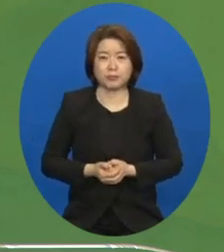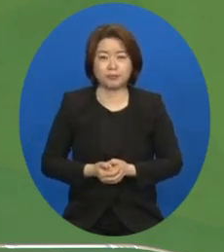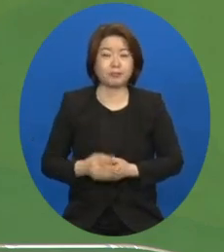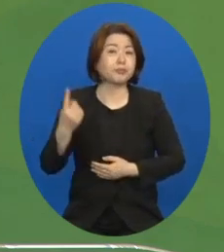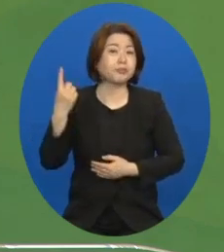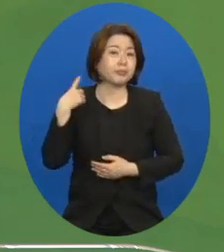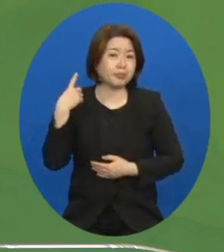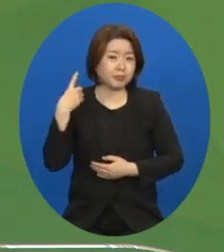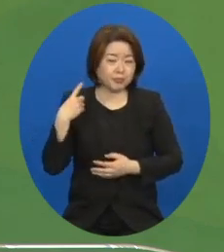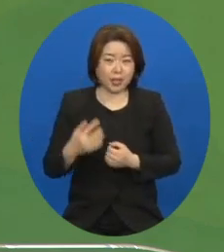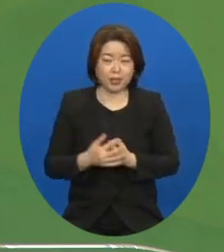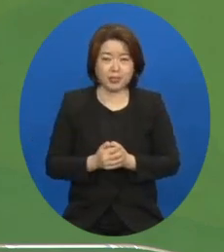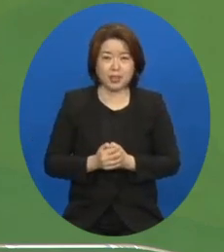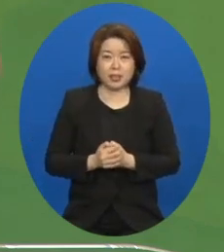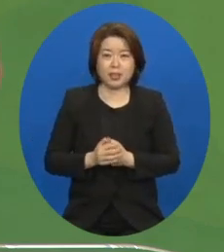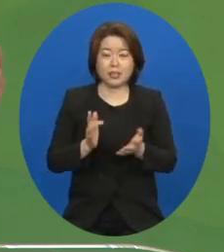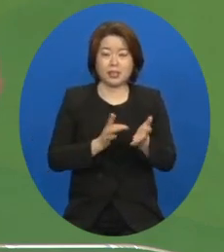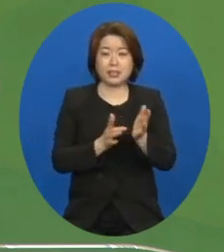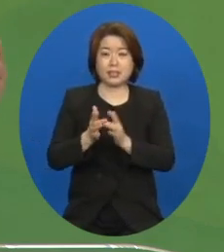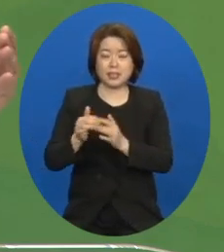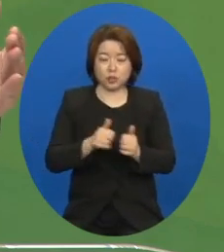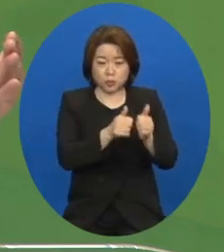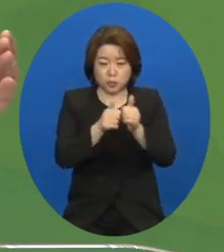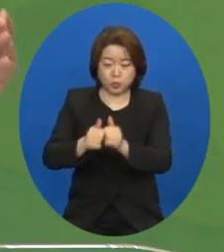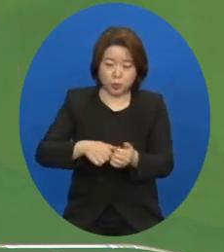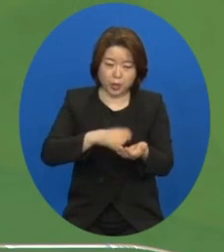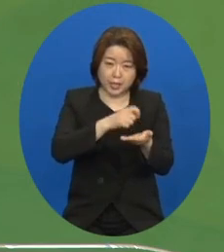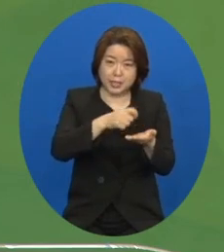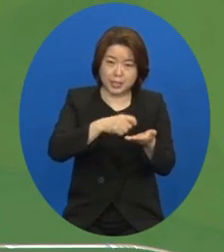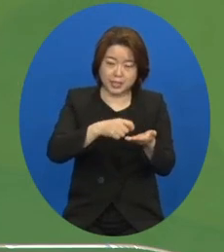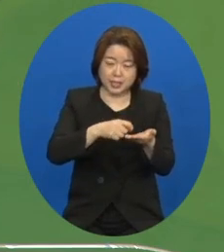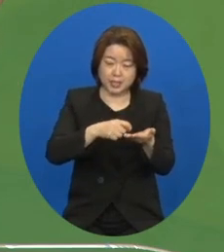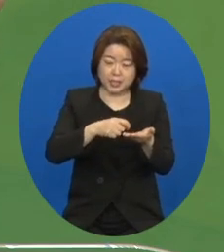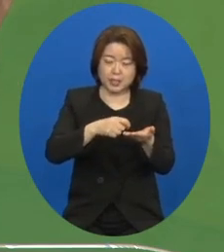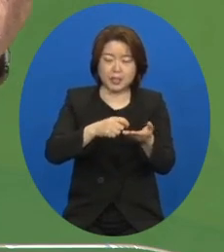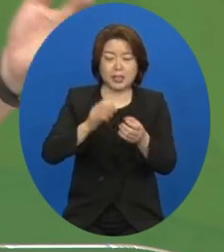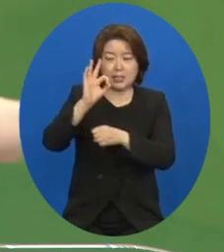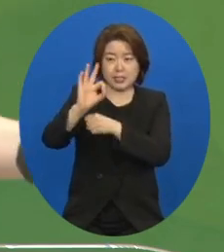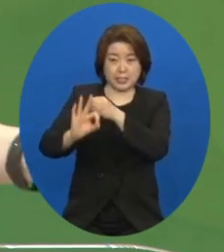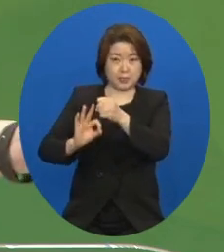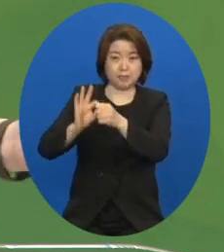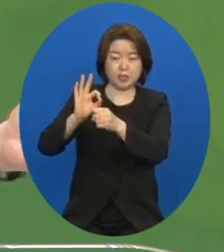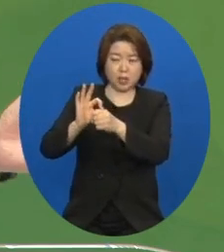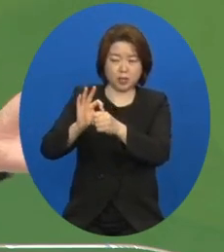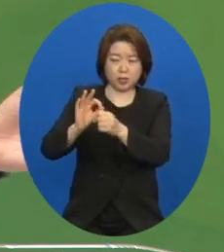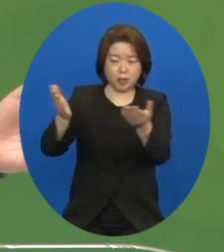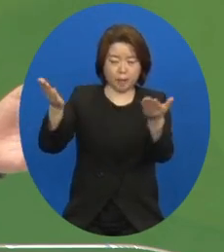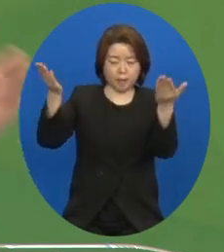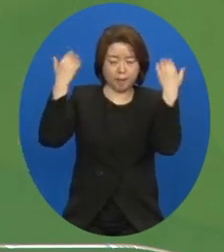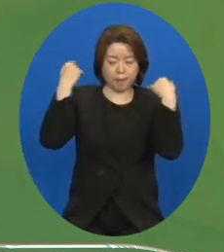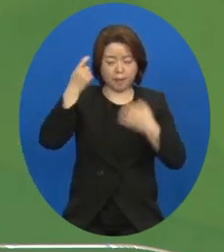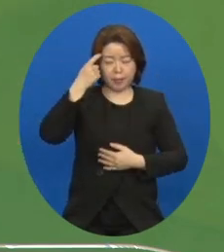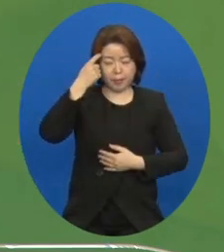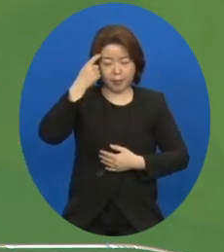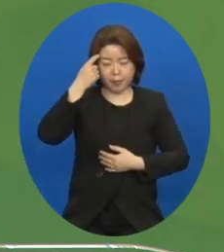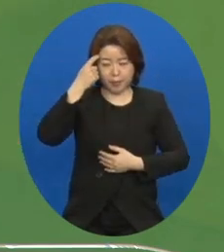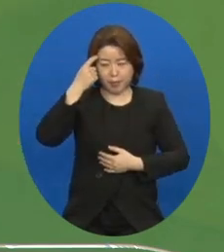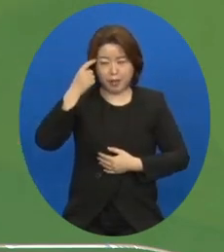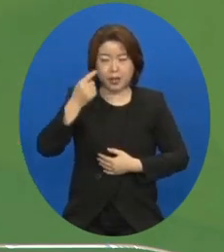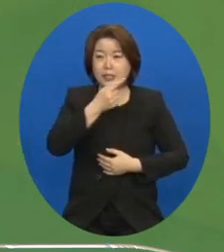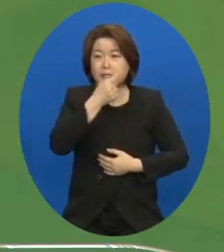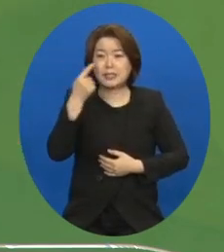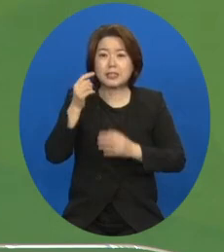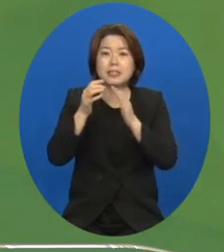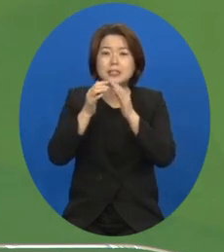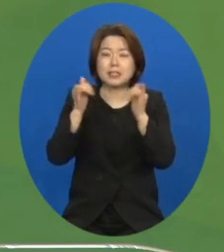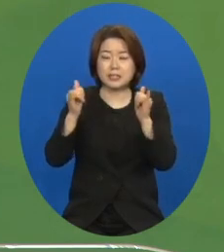어제 예수 동행 일기를 썼던 지난 10년 돌아보는 증인 모임이